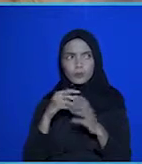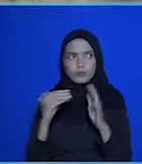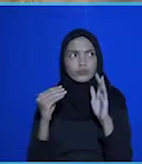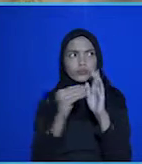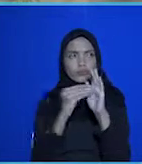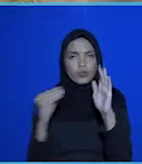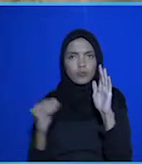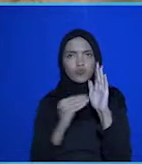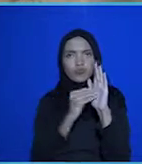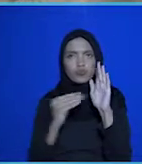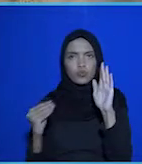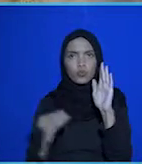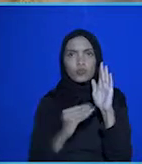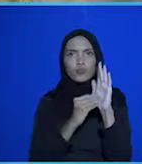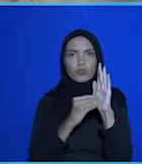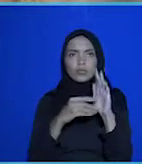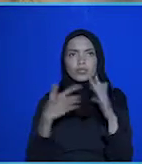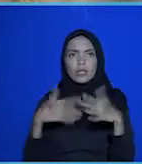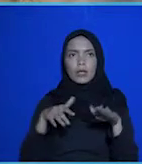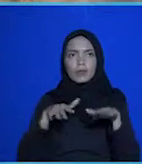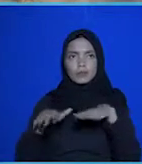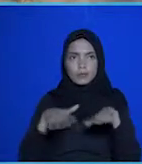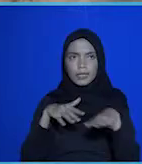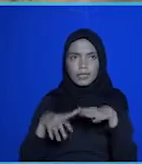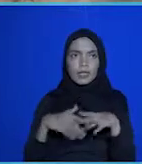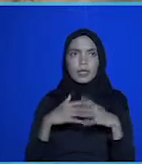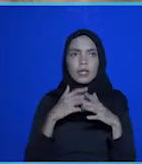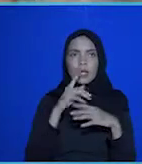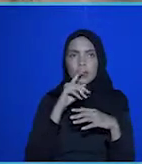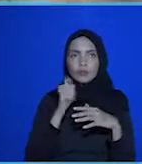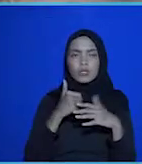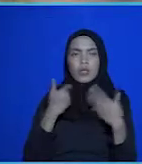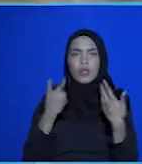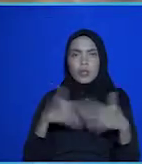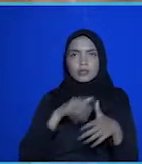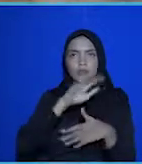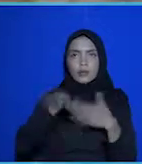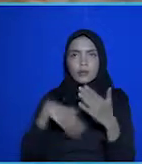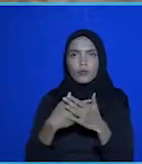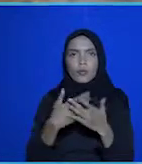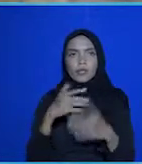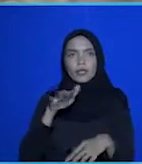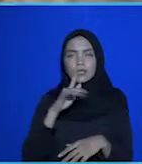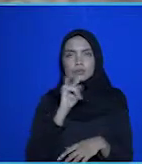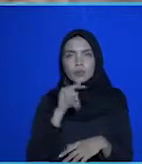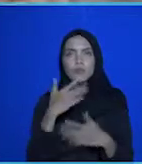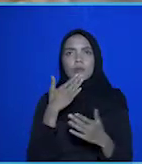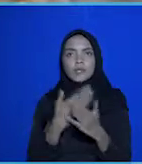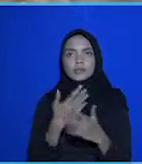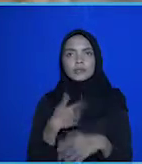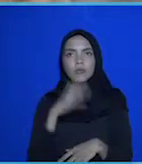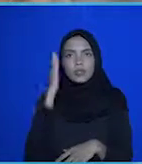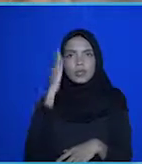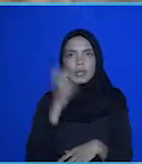harapkan pemulihan pasca bencananya selesai dengan baik. Kira-kira demikian. Terima kasih.